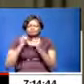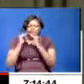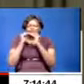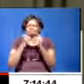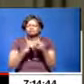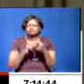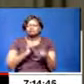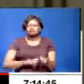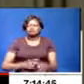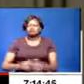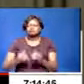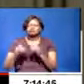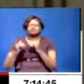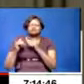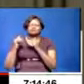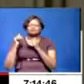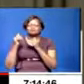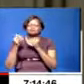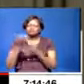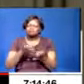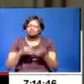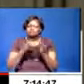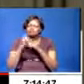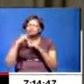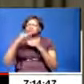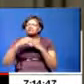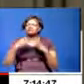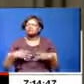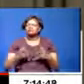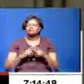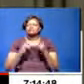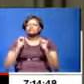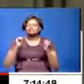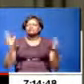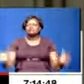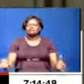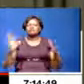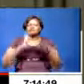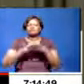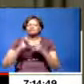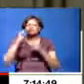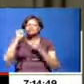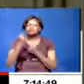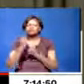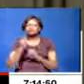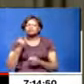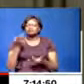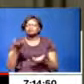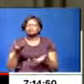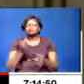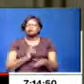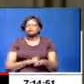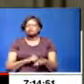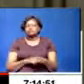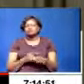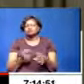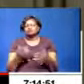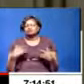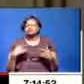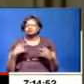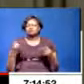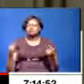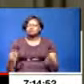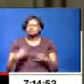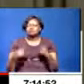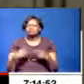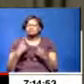have economic opportunities for all, we are going to have cohesion for our country. Wakati kumekuwa na mchafuko, sini